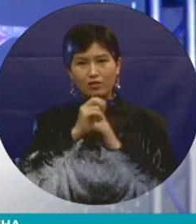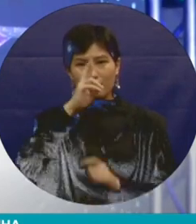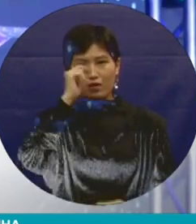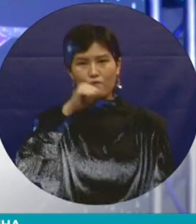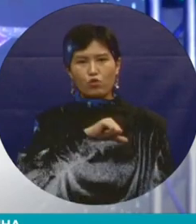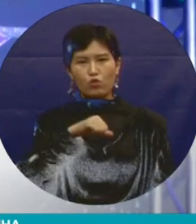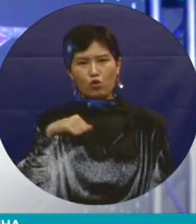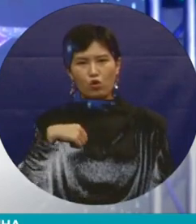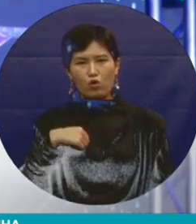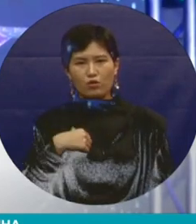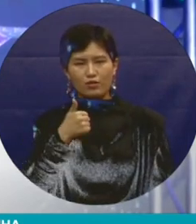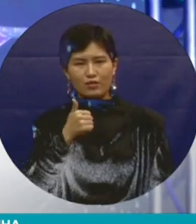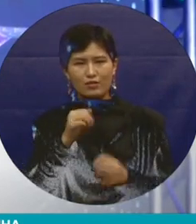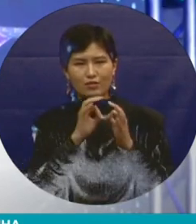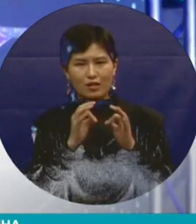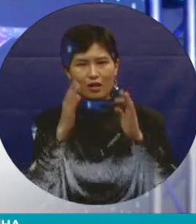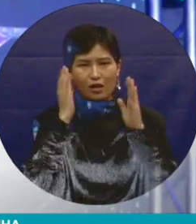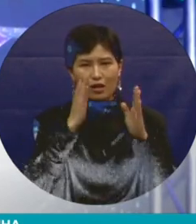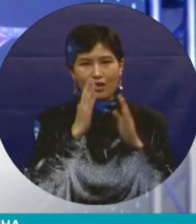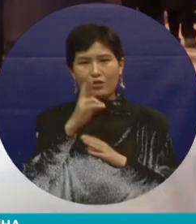анхаарч